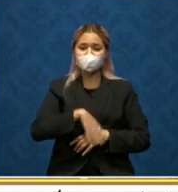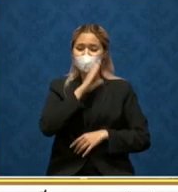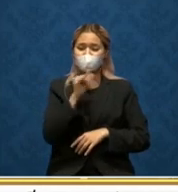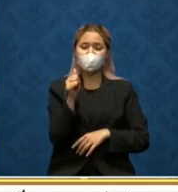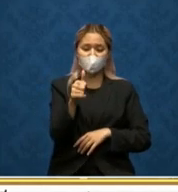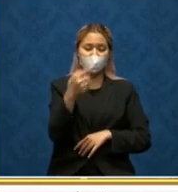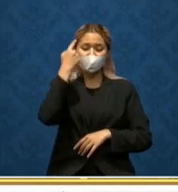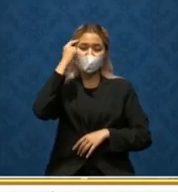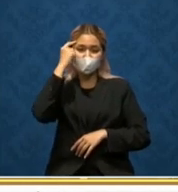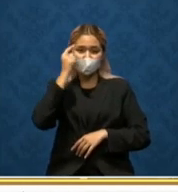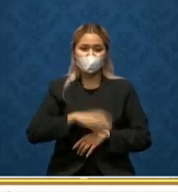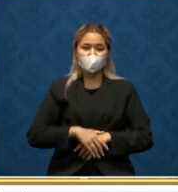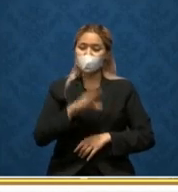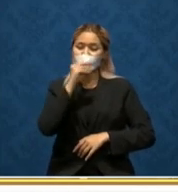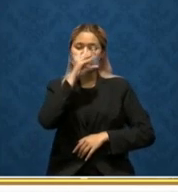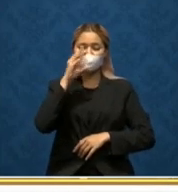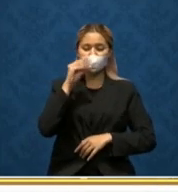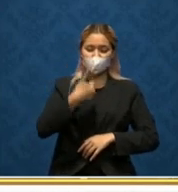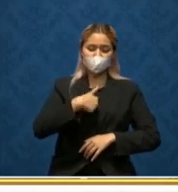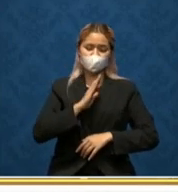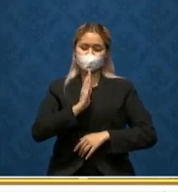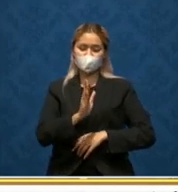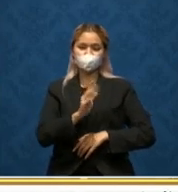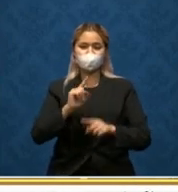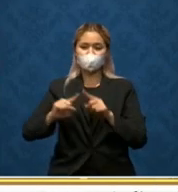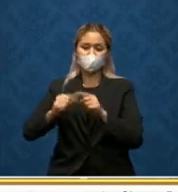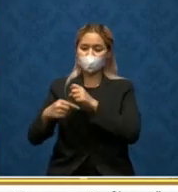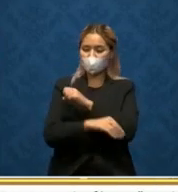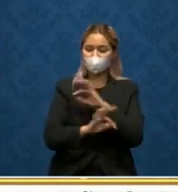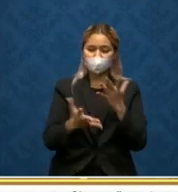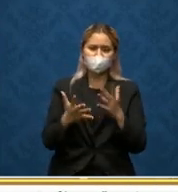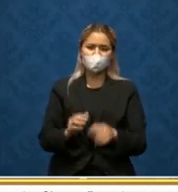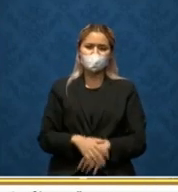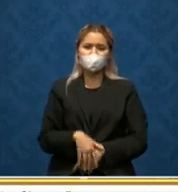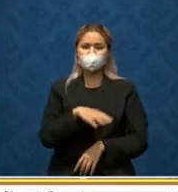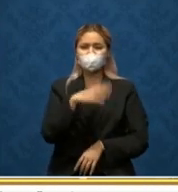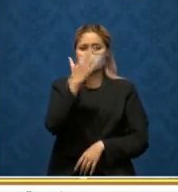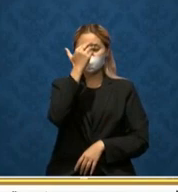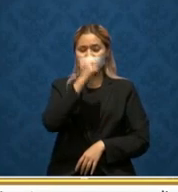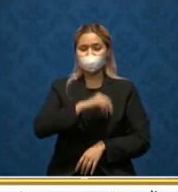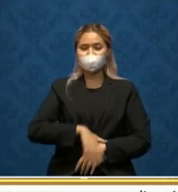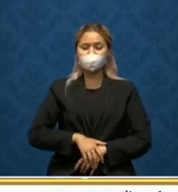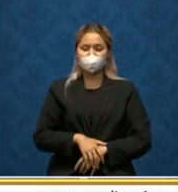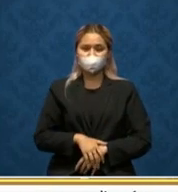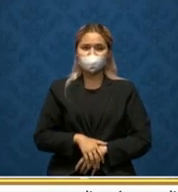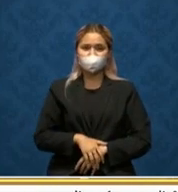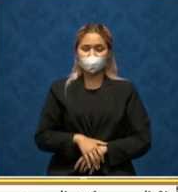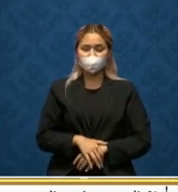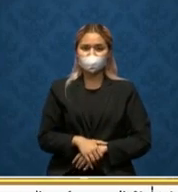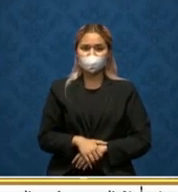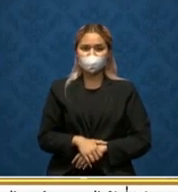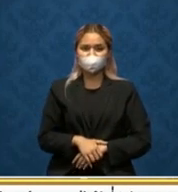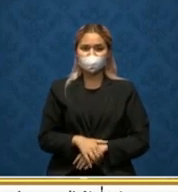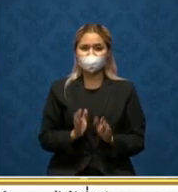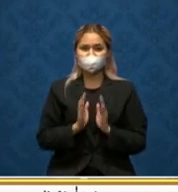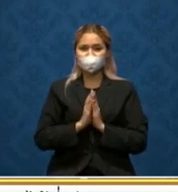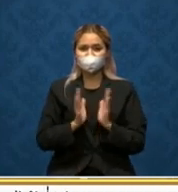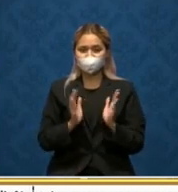ไปพูดชูคอว่าตัวเองซื่อสัตย์สุจริตเนี่ยกล้าพูดได้ยังไงขอบคุณครับ